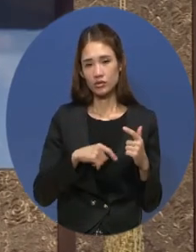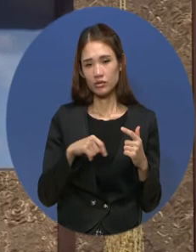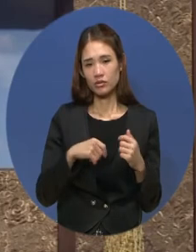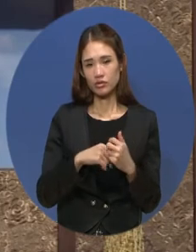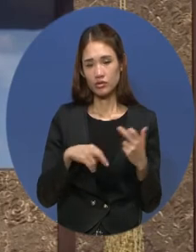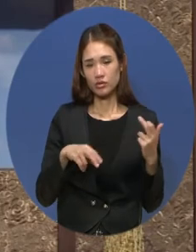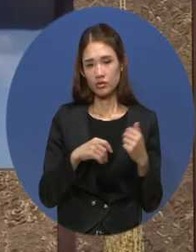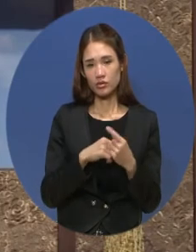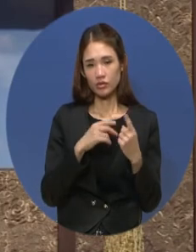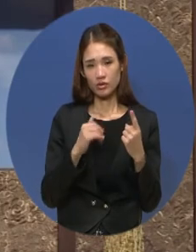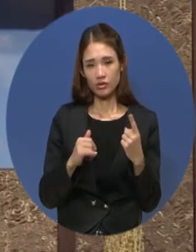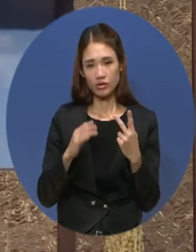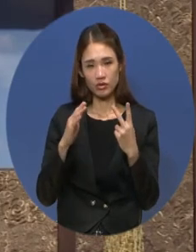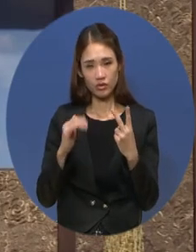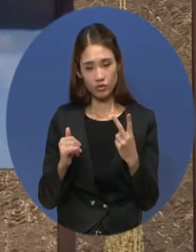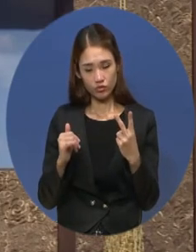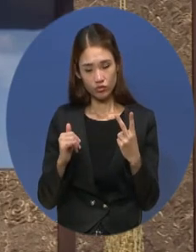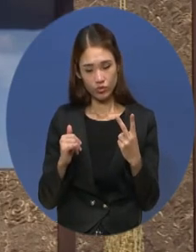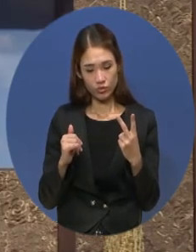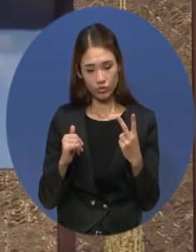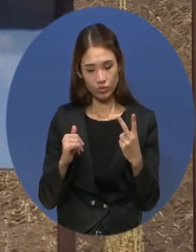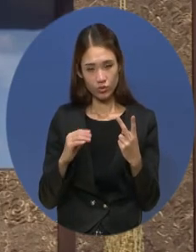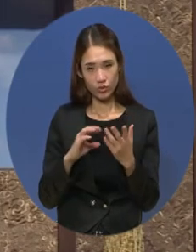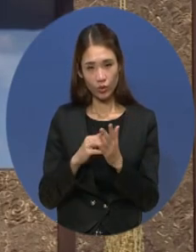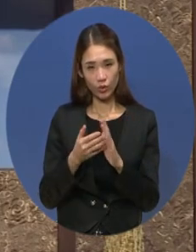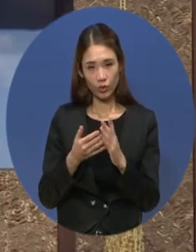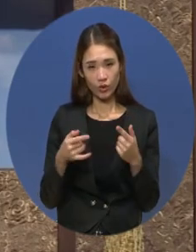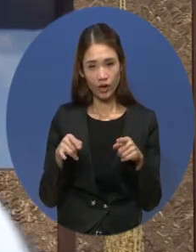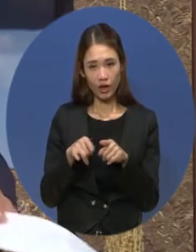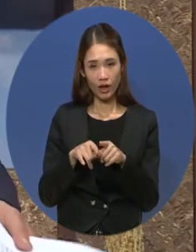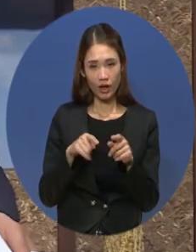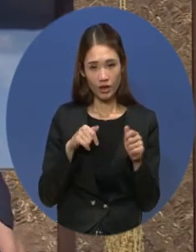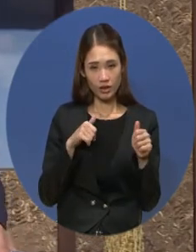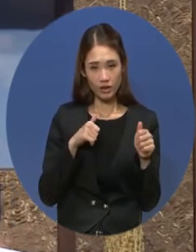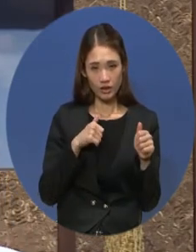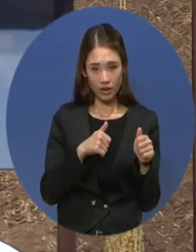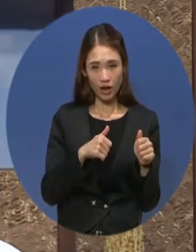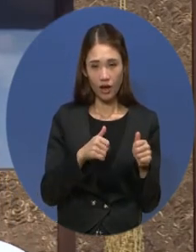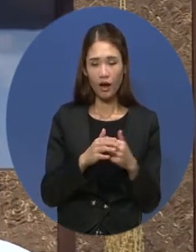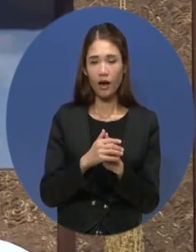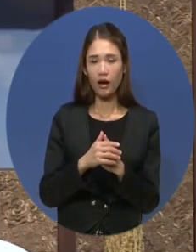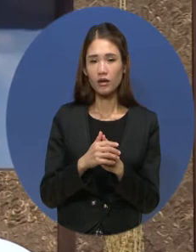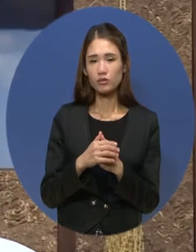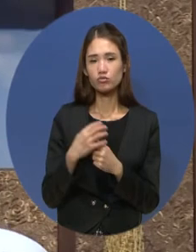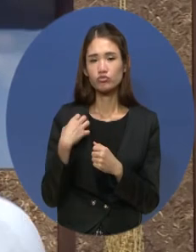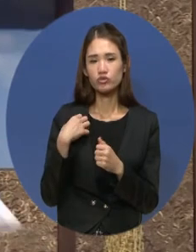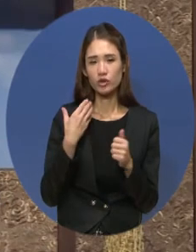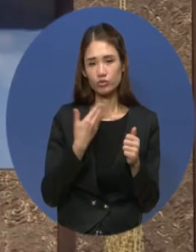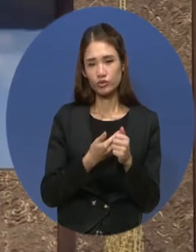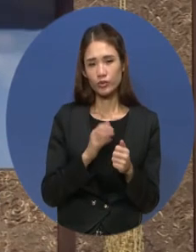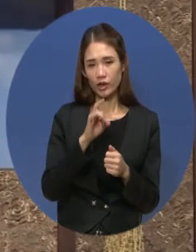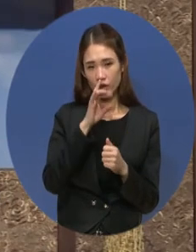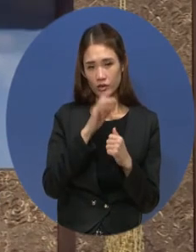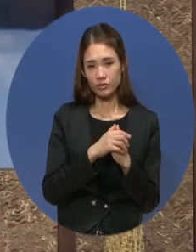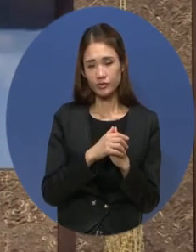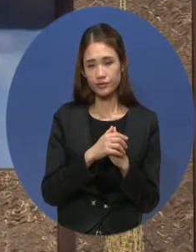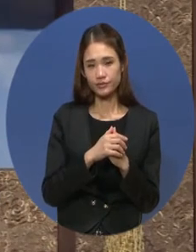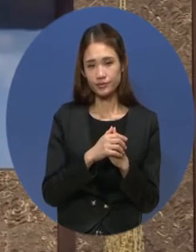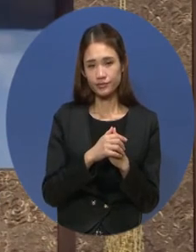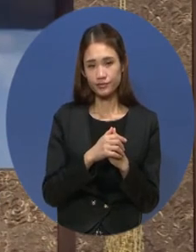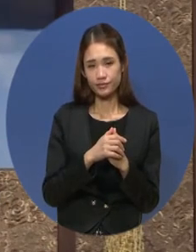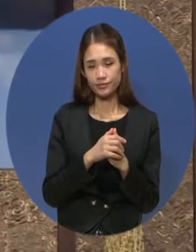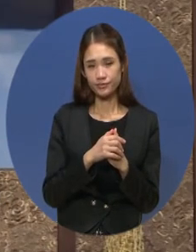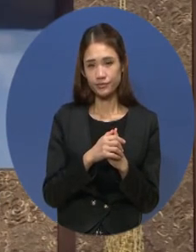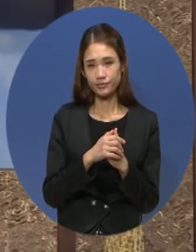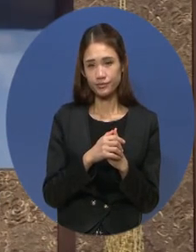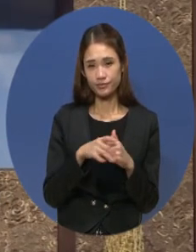등산 동호회 와 한 명 두 명 정도만 같이 가는 거죠 왜 그 분들의 또 부담을 주면 안 되니까 예 그렇게 해서 그런